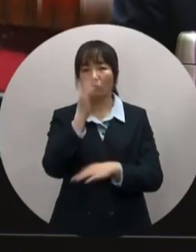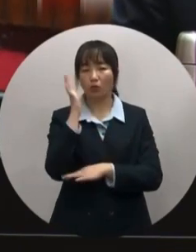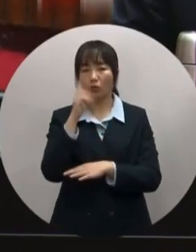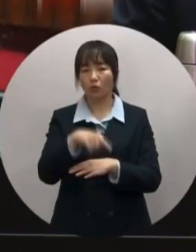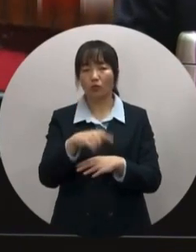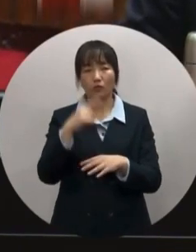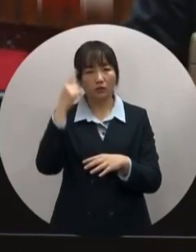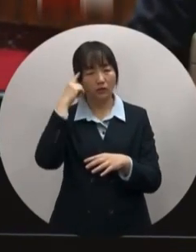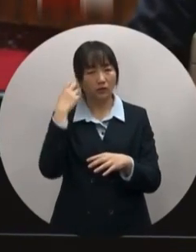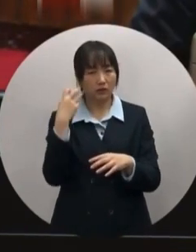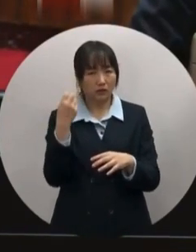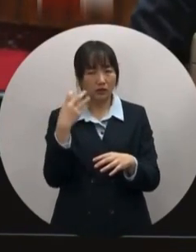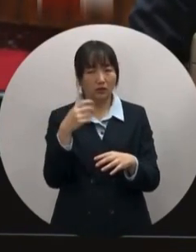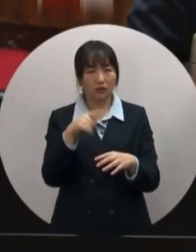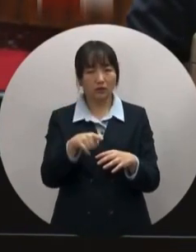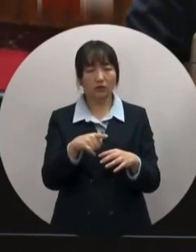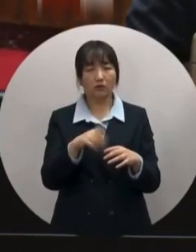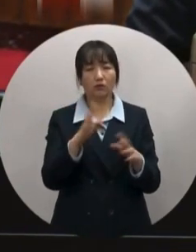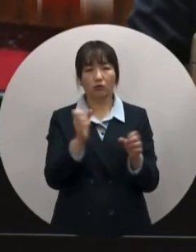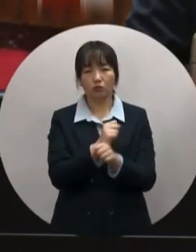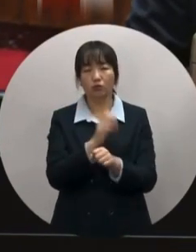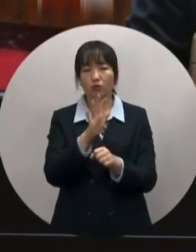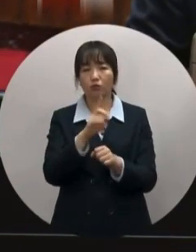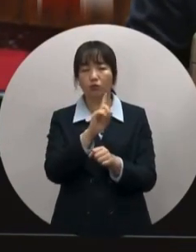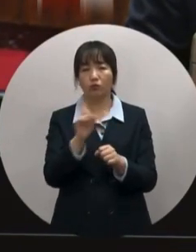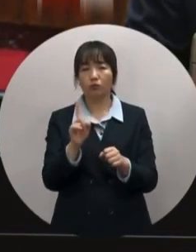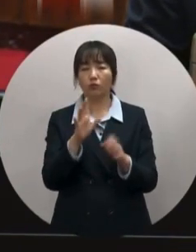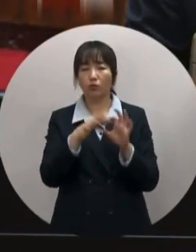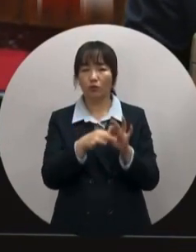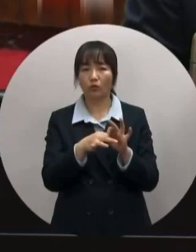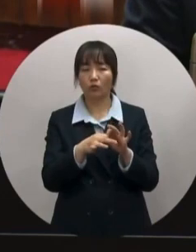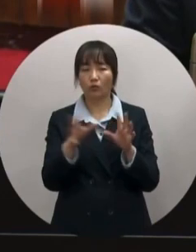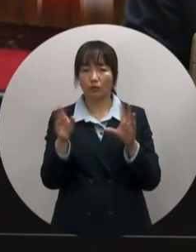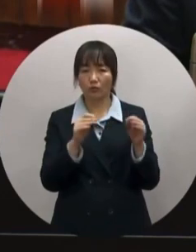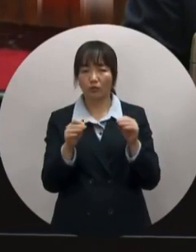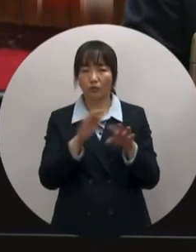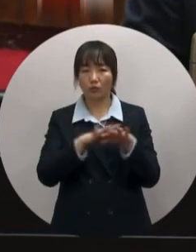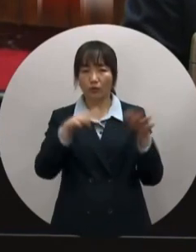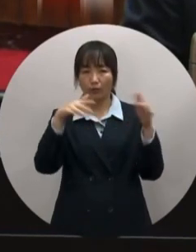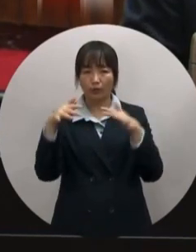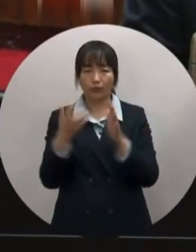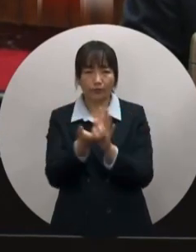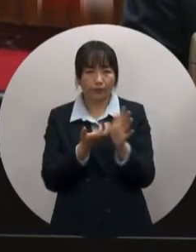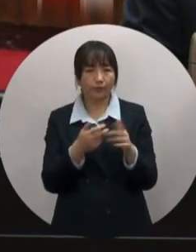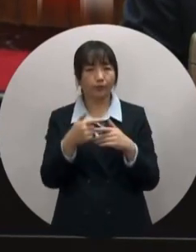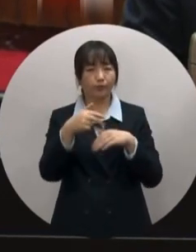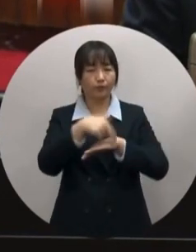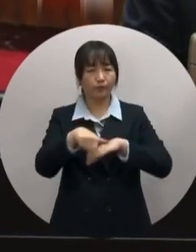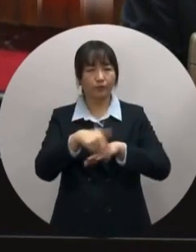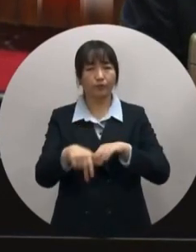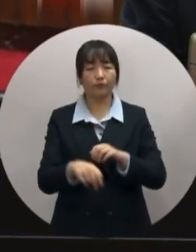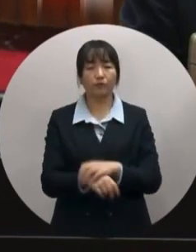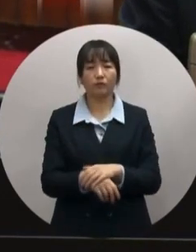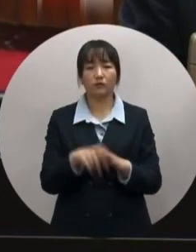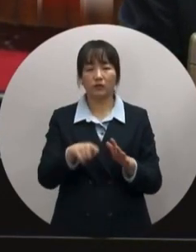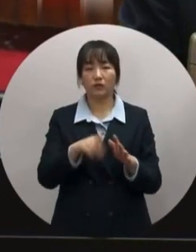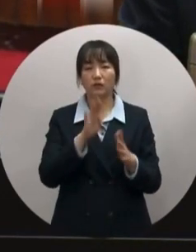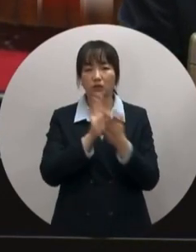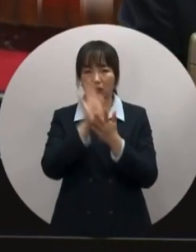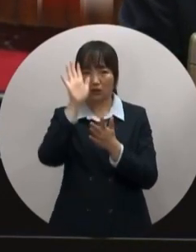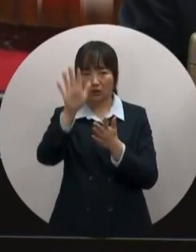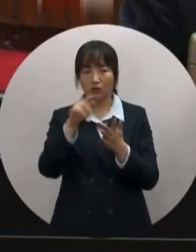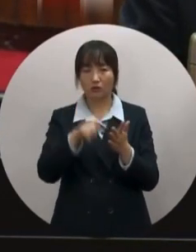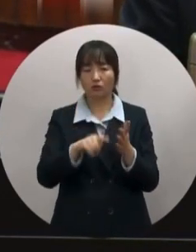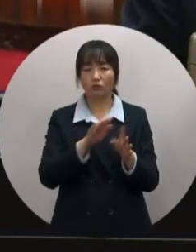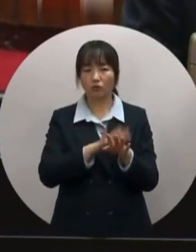方面的先進優勢那相關的我們也都會及早部署那這個是個未來